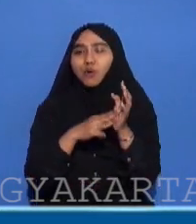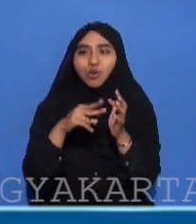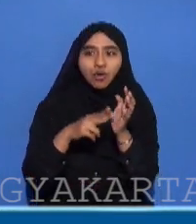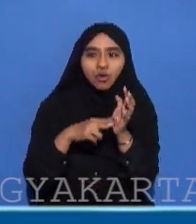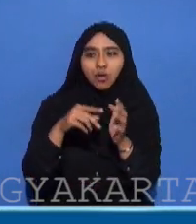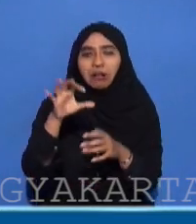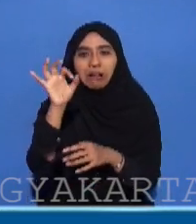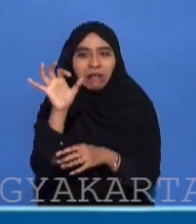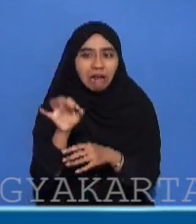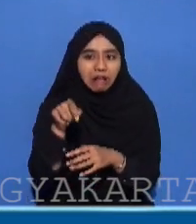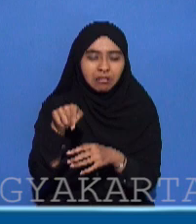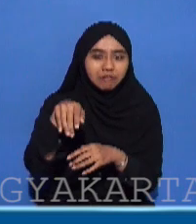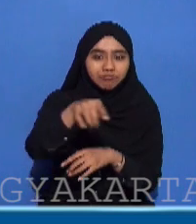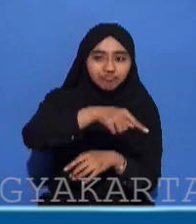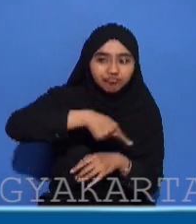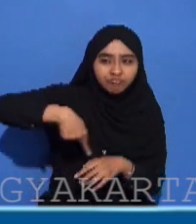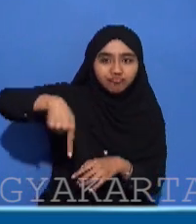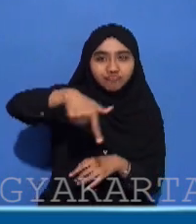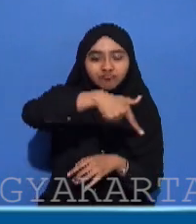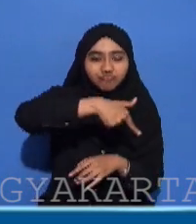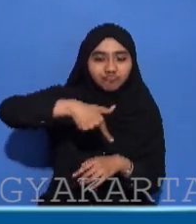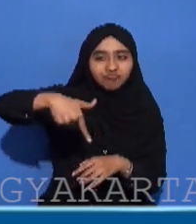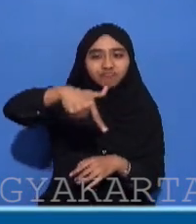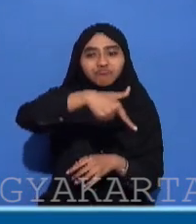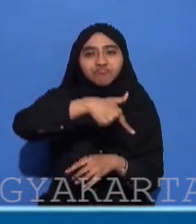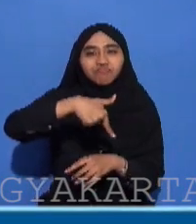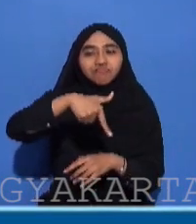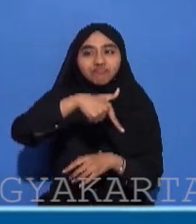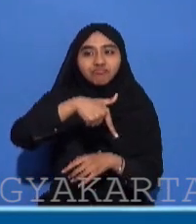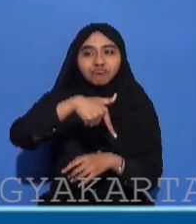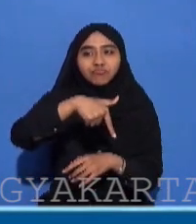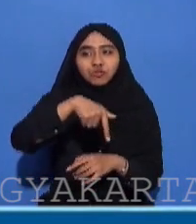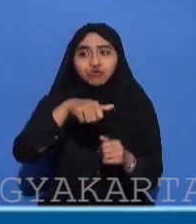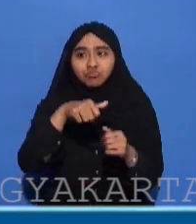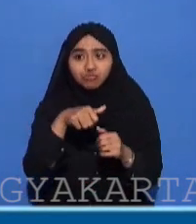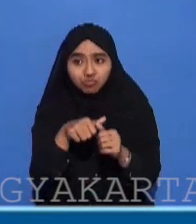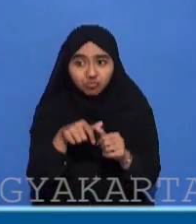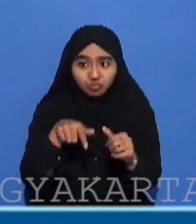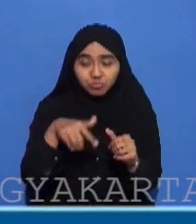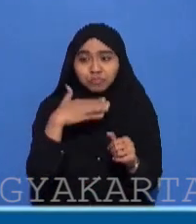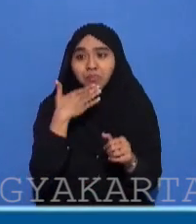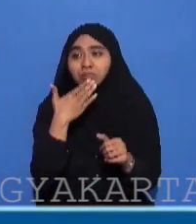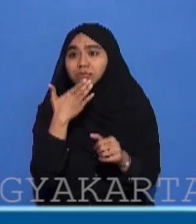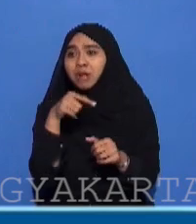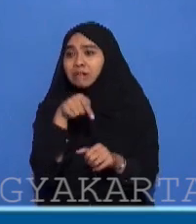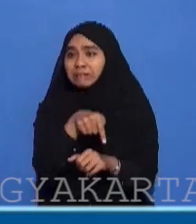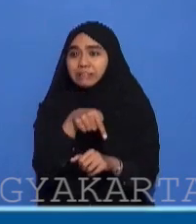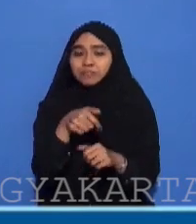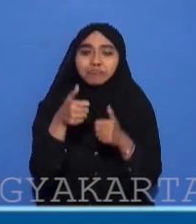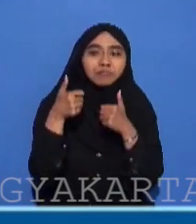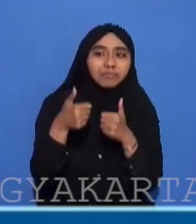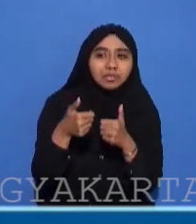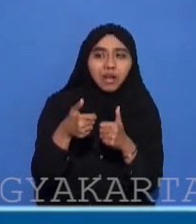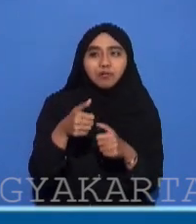raken ing lahan kacau Min mboten betahkan lahan ingkang liar nanem kelengkeng meniko ing tembeng ngajengipun sakit nyekapi kabetan